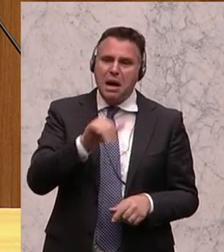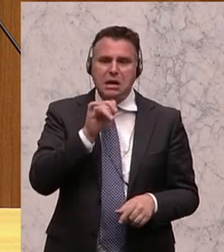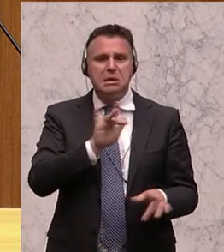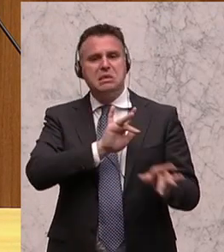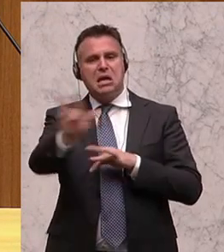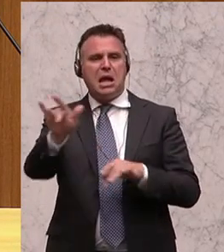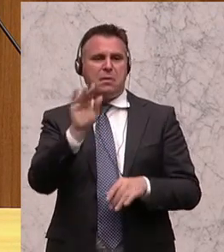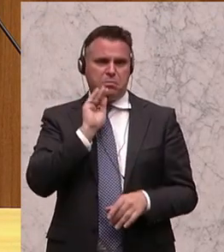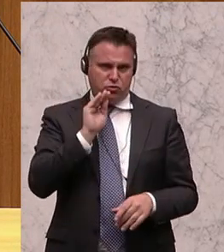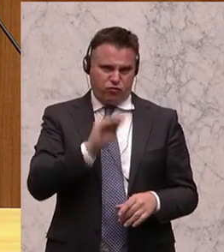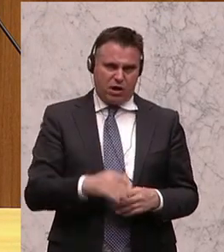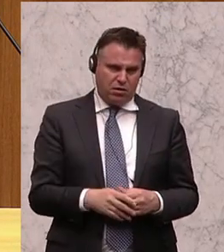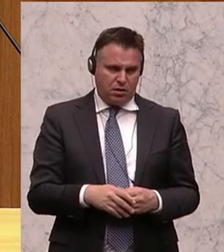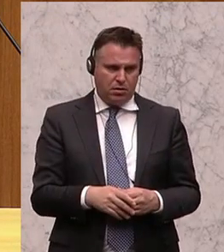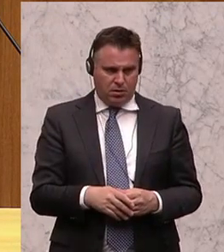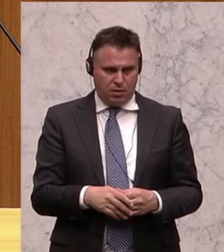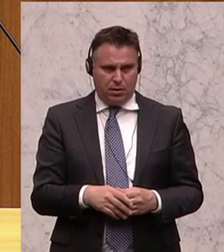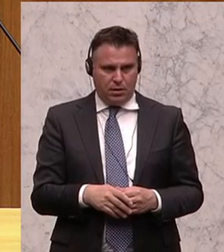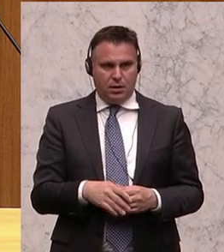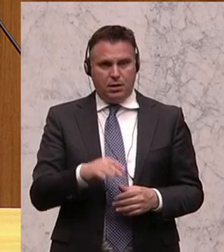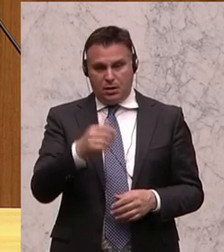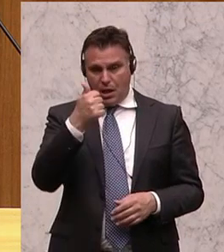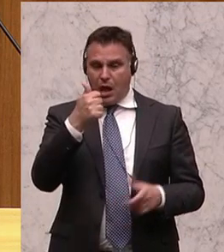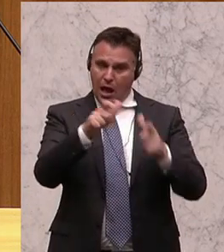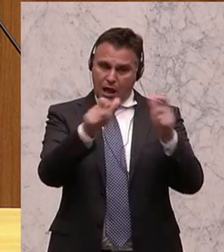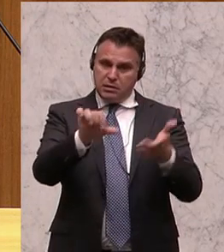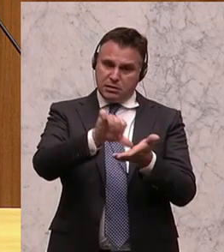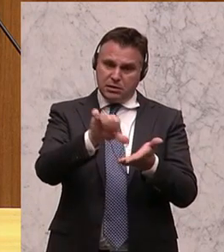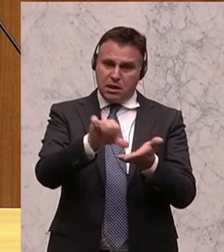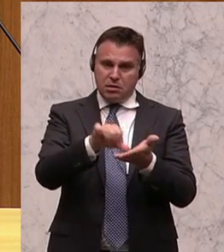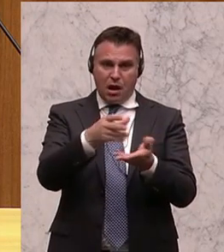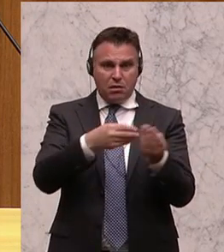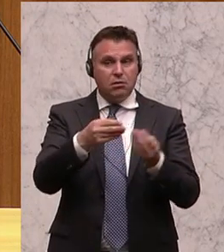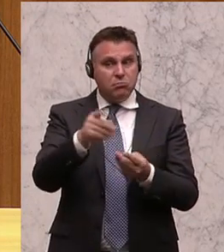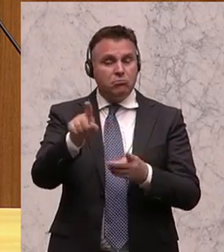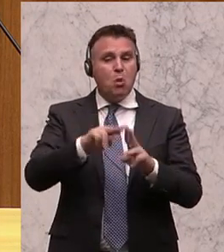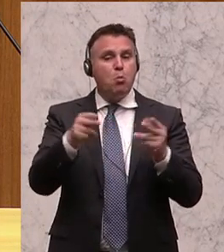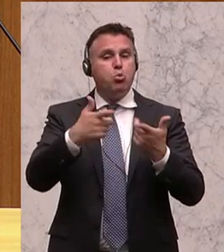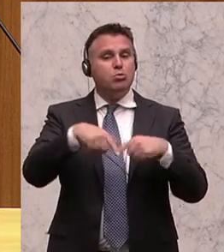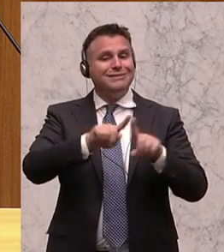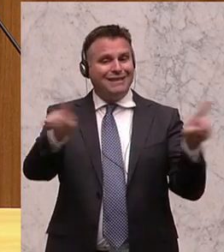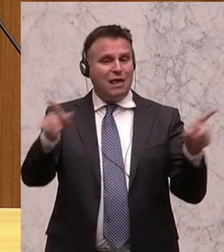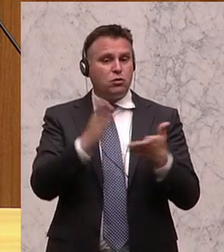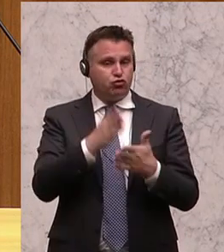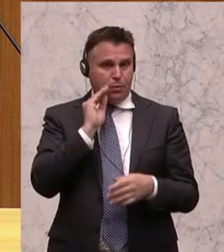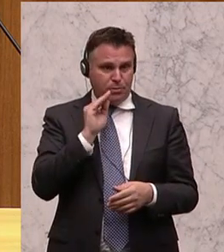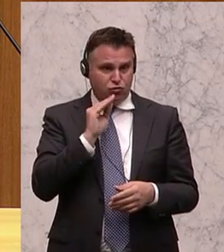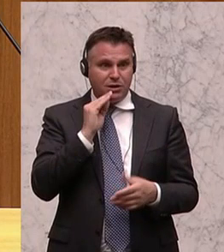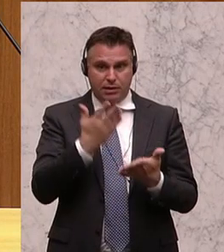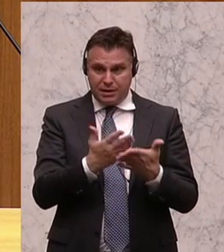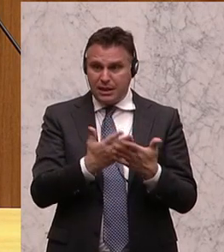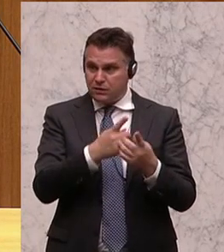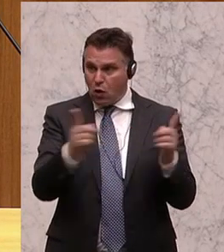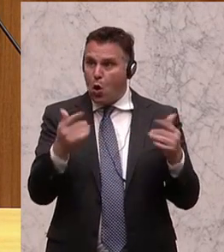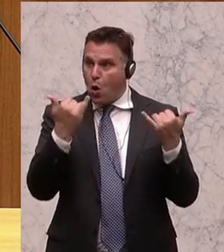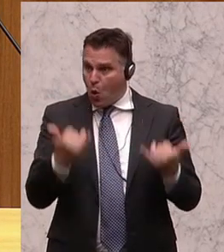Willen. Na, der Widerstand gegen einen One-Stop-Shop kommt schon aus einer Reihe von Bundesländern. Und dass wir es heute nicht beschließen können, und ich